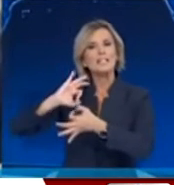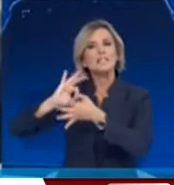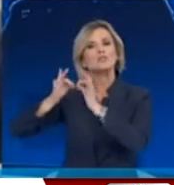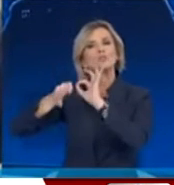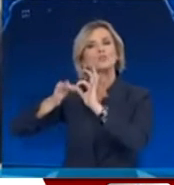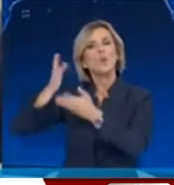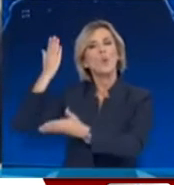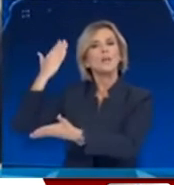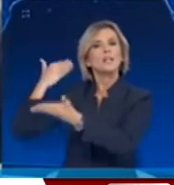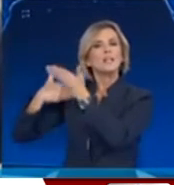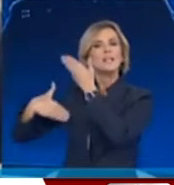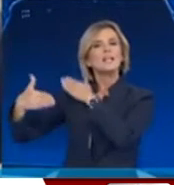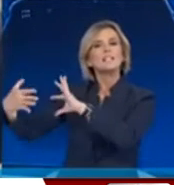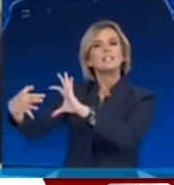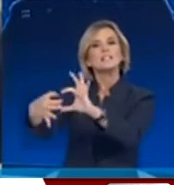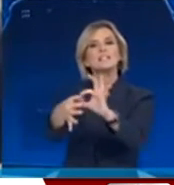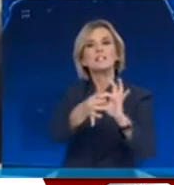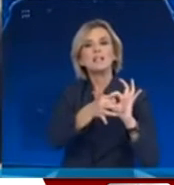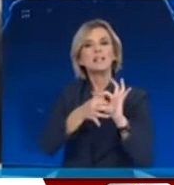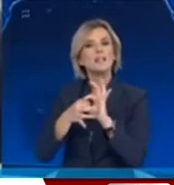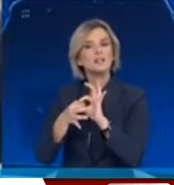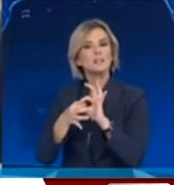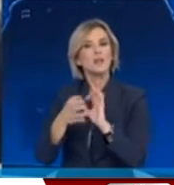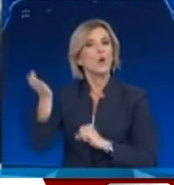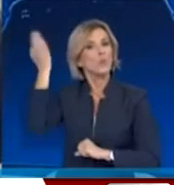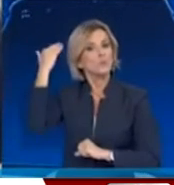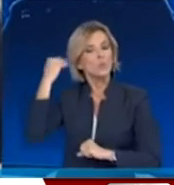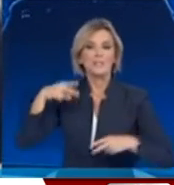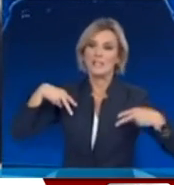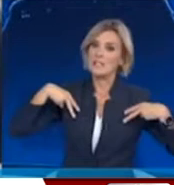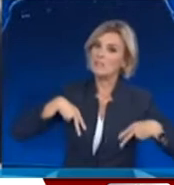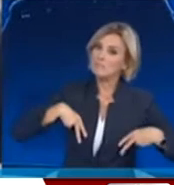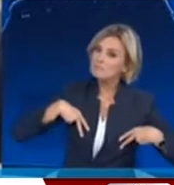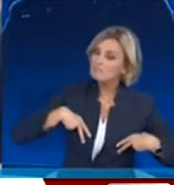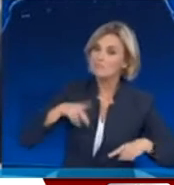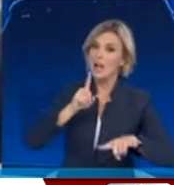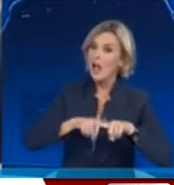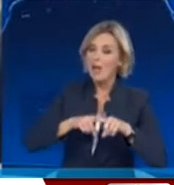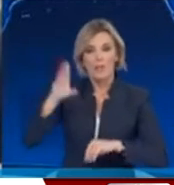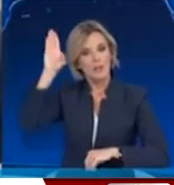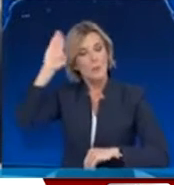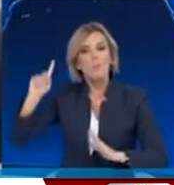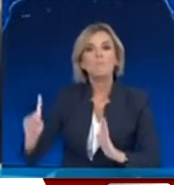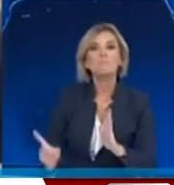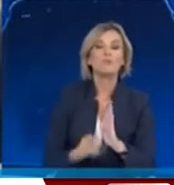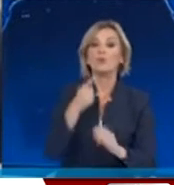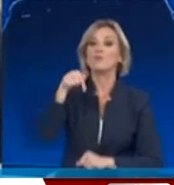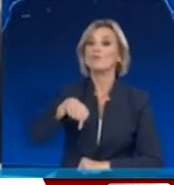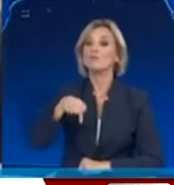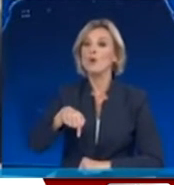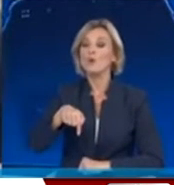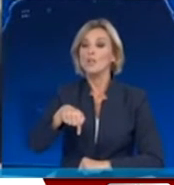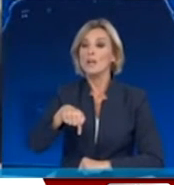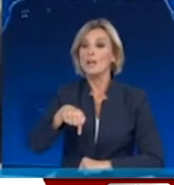σταθερότητας χαρακτήρισε την Ελλάδα ο Υπουργός Εξωτερικών των Ηνωμένων Πολιτειών, Μάικ Πομπέο. Είναι η πρώτη φορά που ο Υπουργός Εξωτερικών